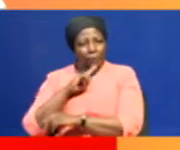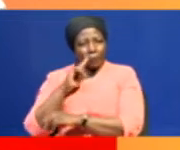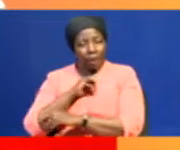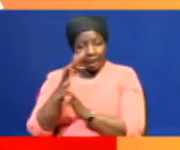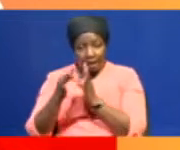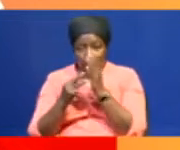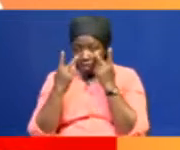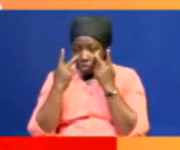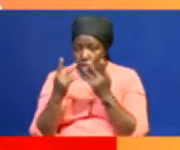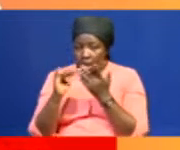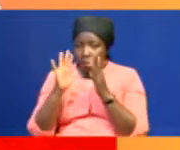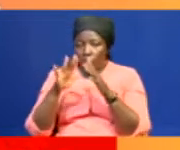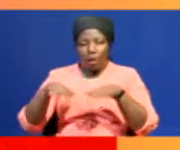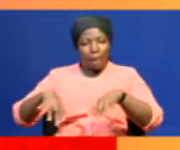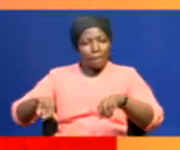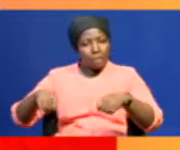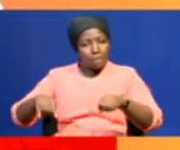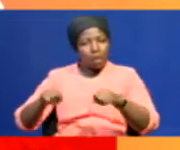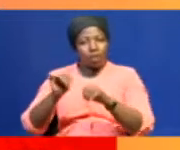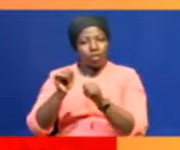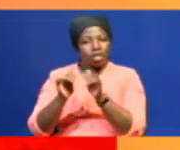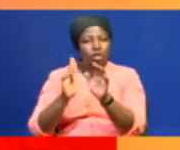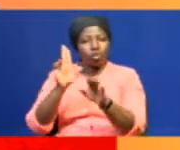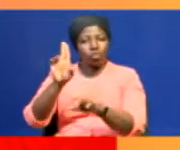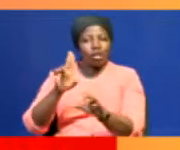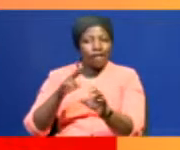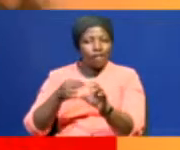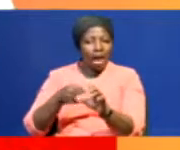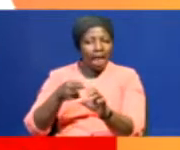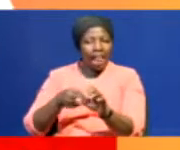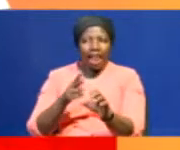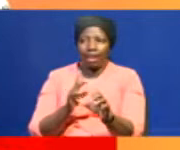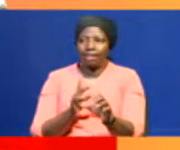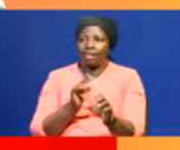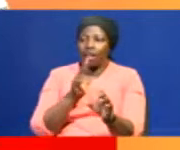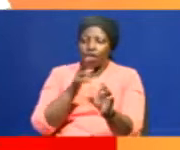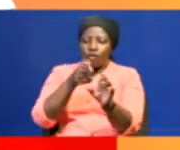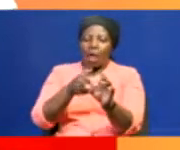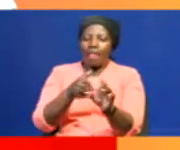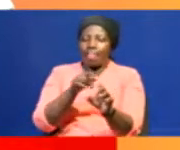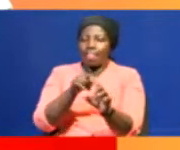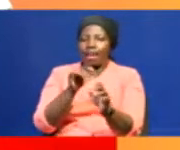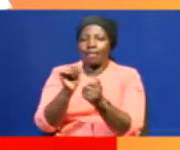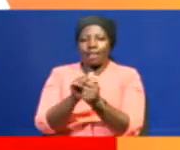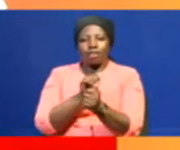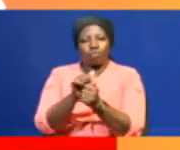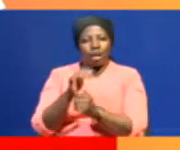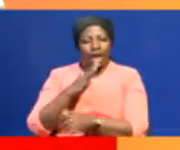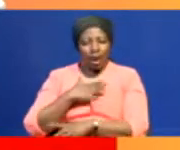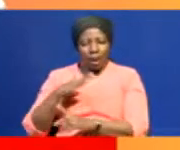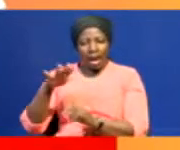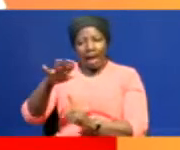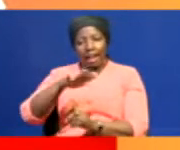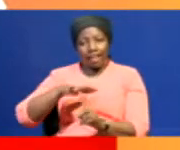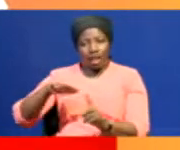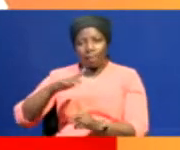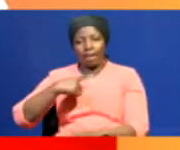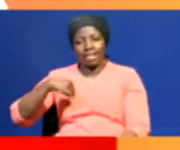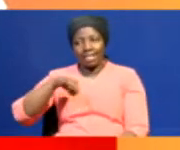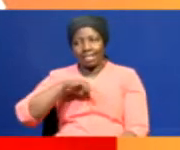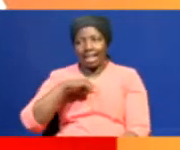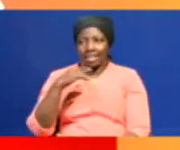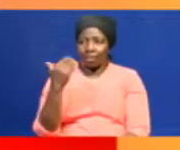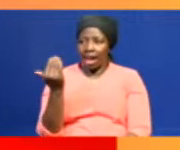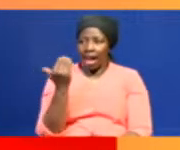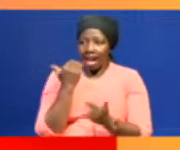pikipiki mingi huwa zinatumia mafuta ambazo zinachoma hizo fossil fuel, na zinaharibu mazingira yetu. Na tunahimizwa sana sana na